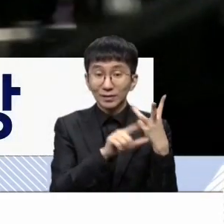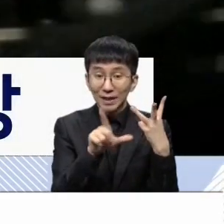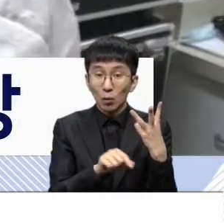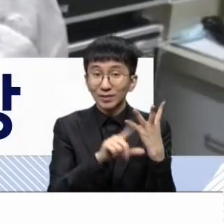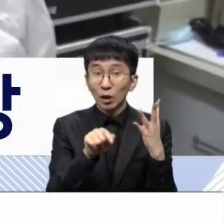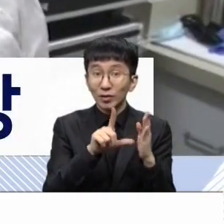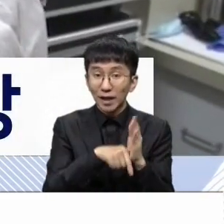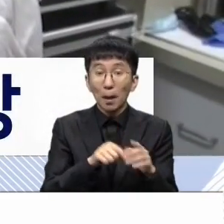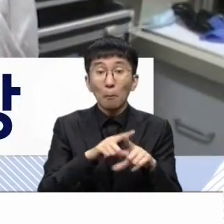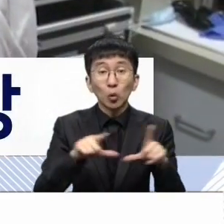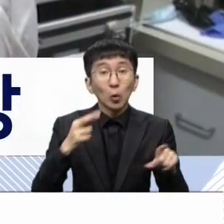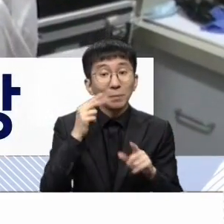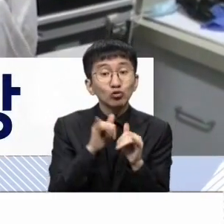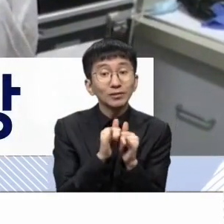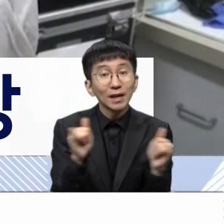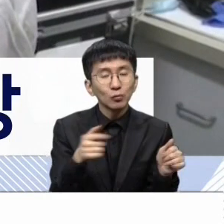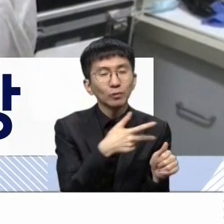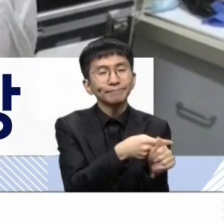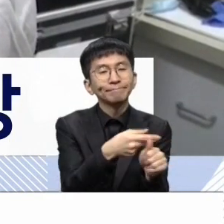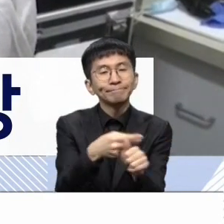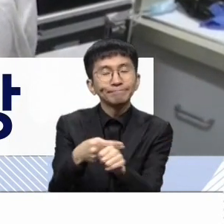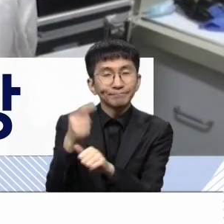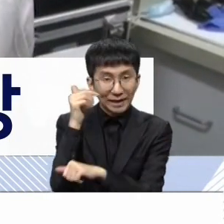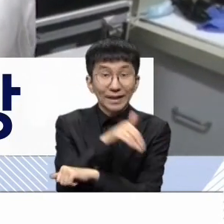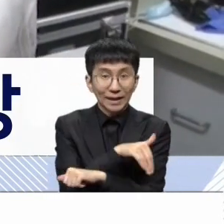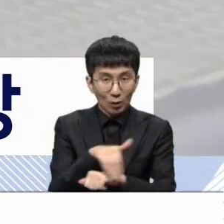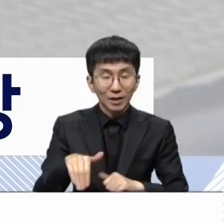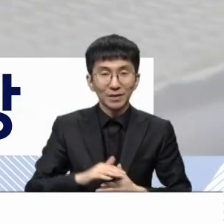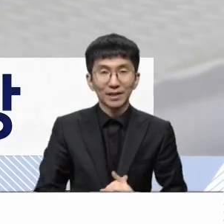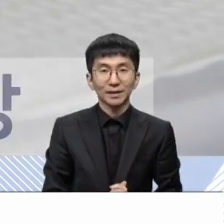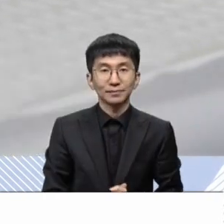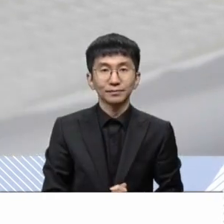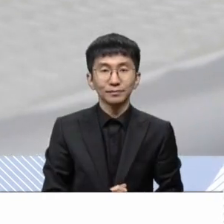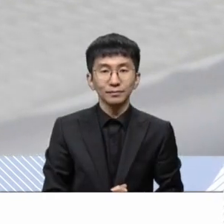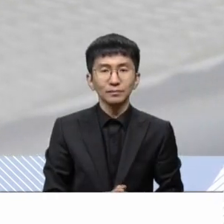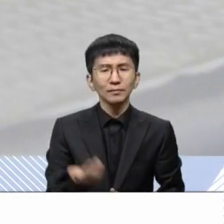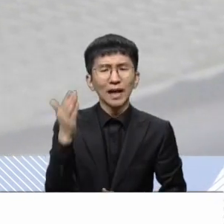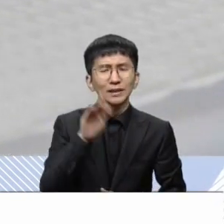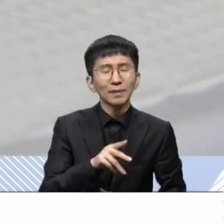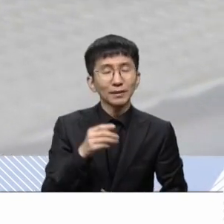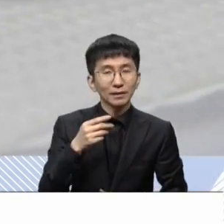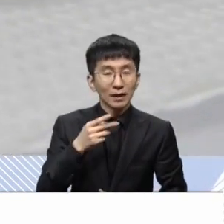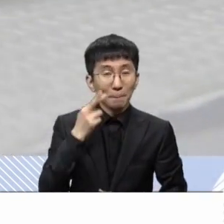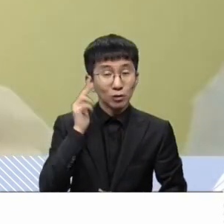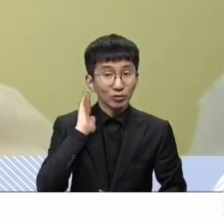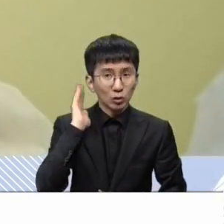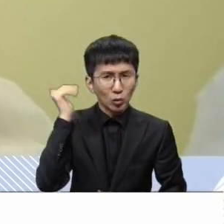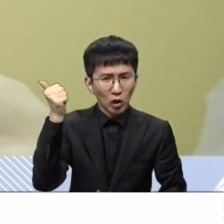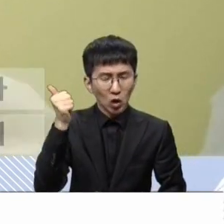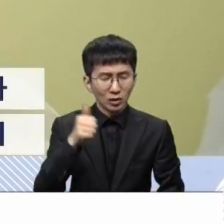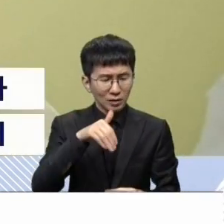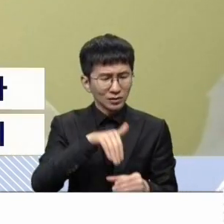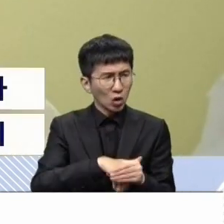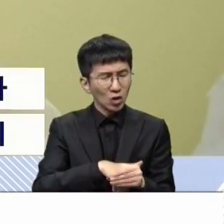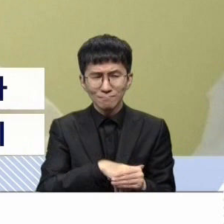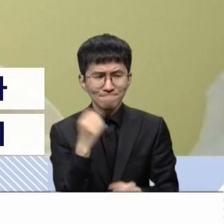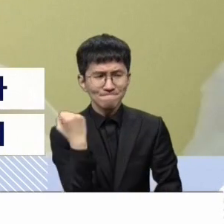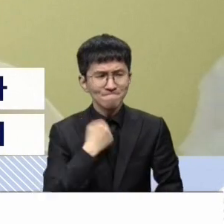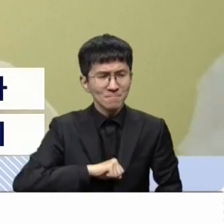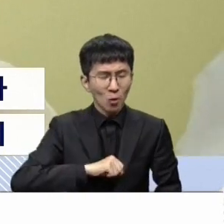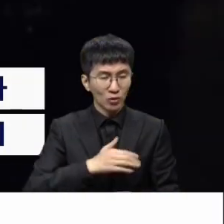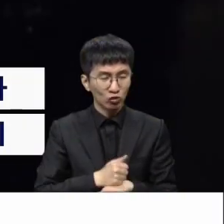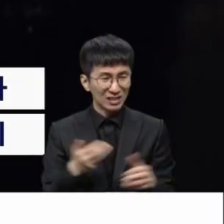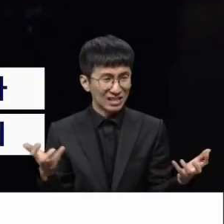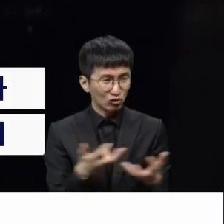일반 미국인들도 코로나 백신을 맞을 수 있도록 한다는 겁니다. 다만 트럼프 대통령의 대선 불복이 인수인계